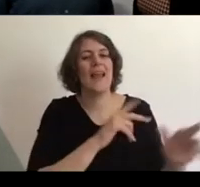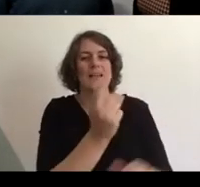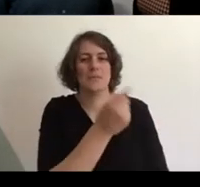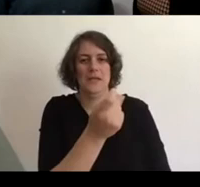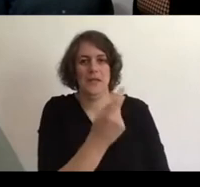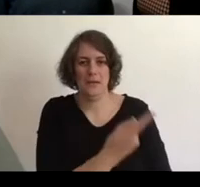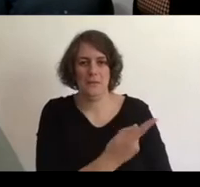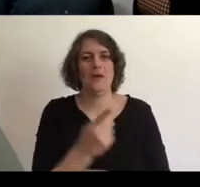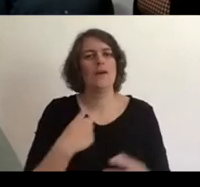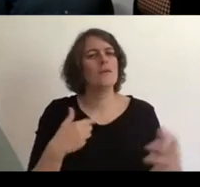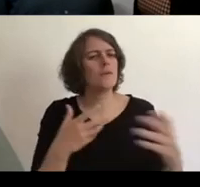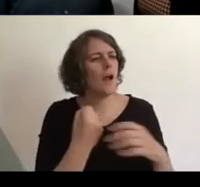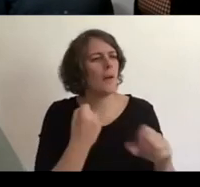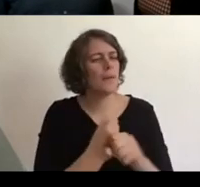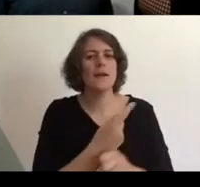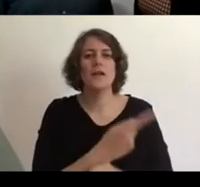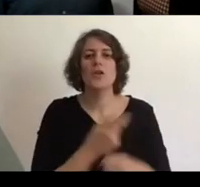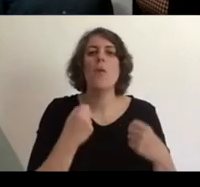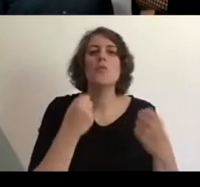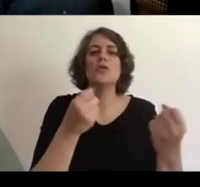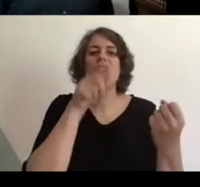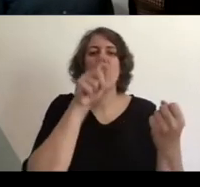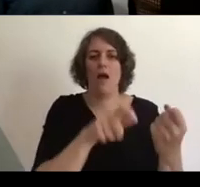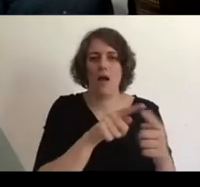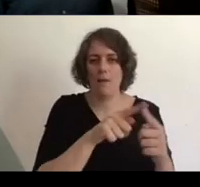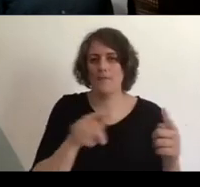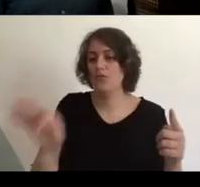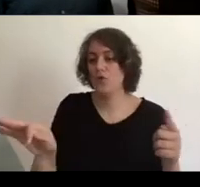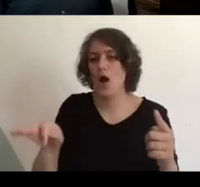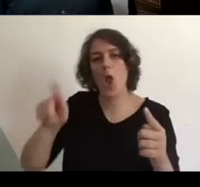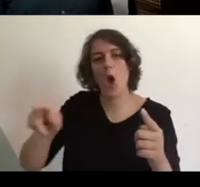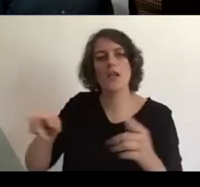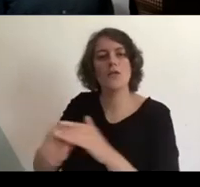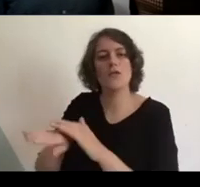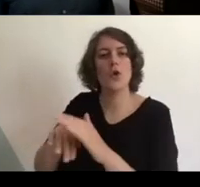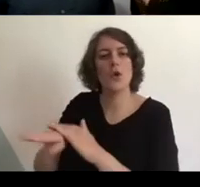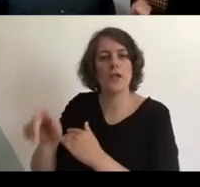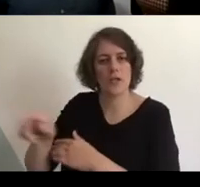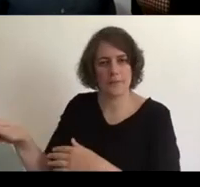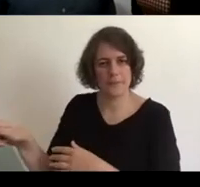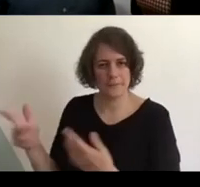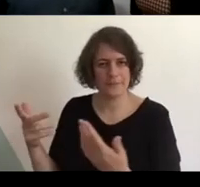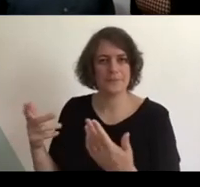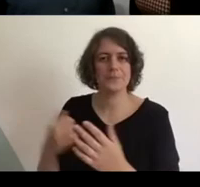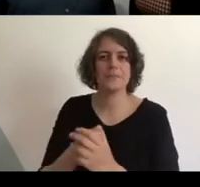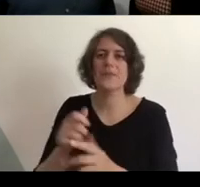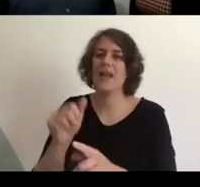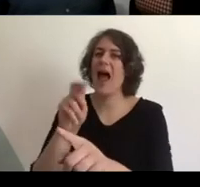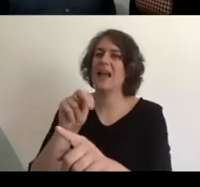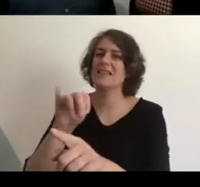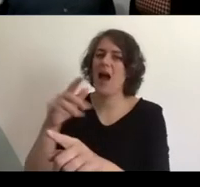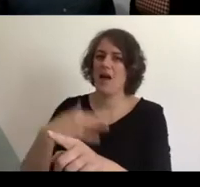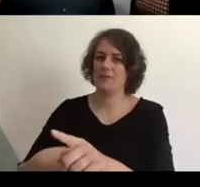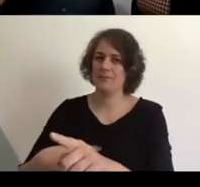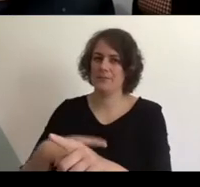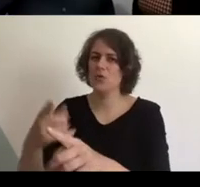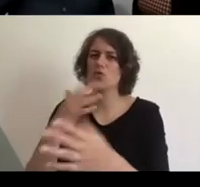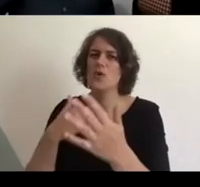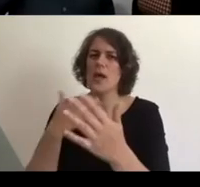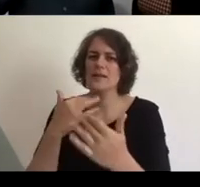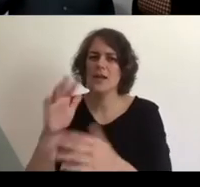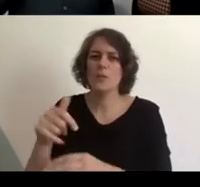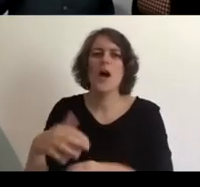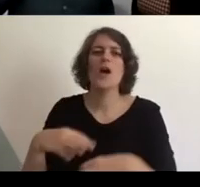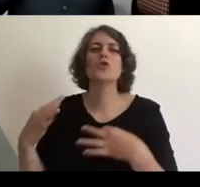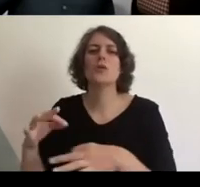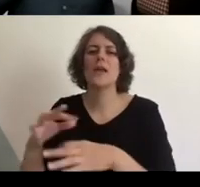Geflüchtete als Busfahrkräfte angesprochen haben, weil Anja, du hattest das ja auch mit dem Gesundheitswesen angesprochen. In